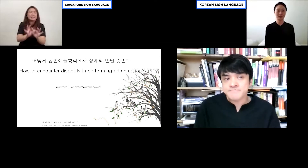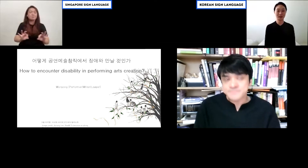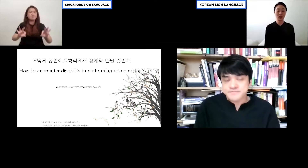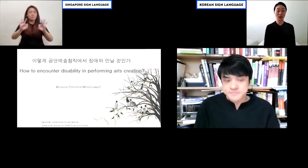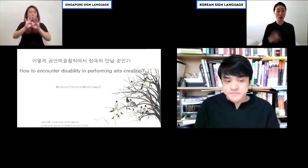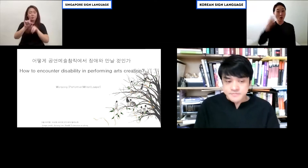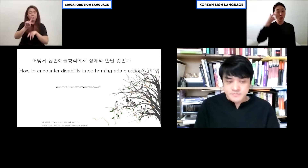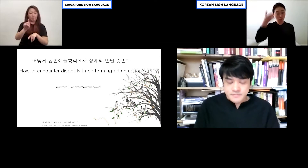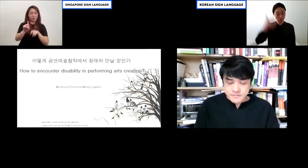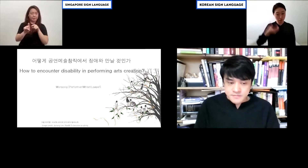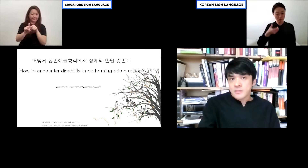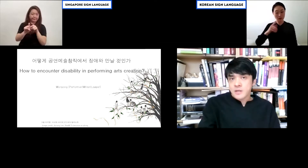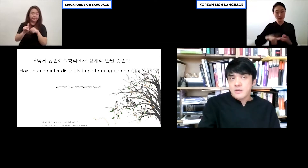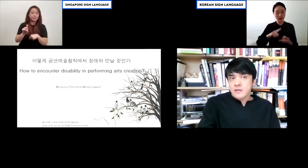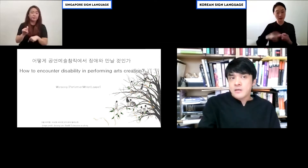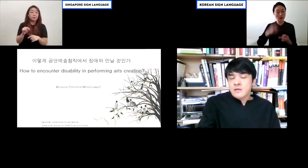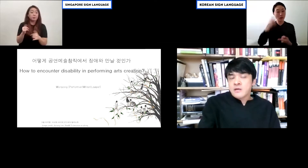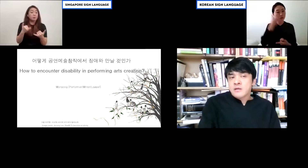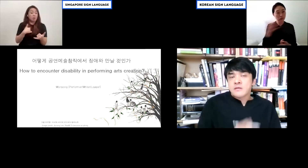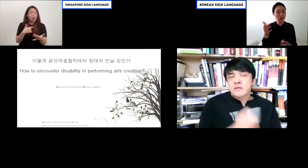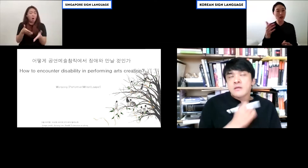합니다.